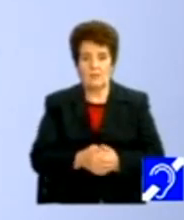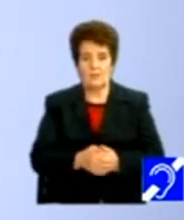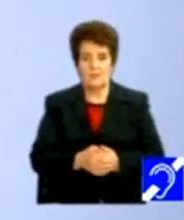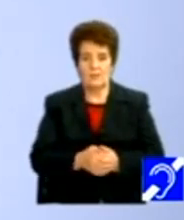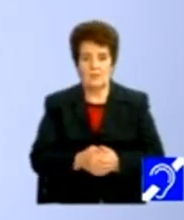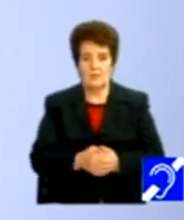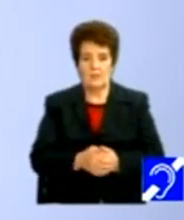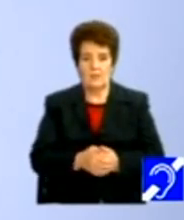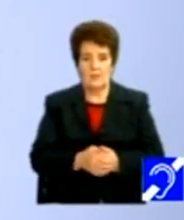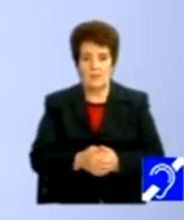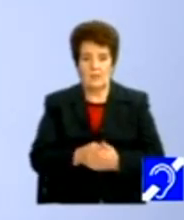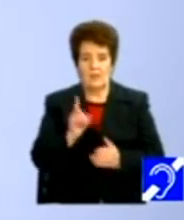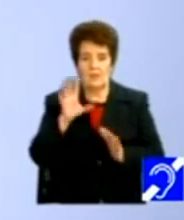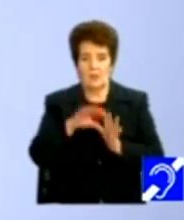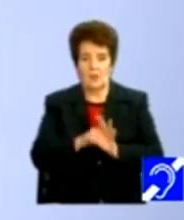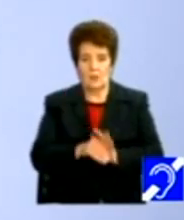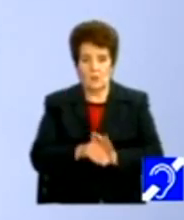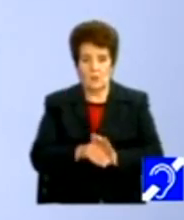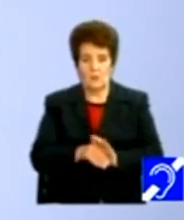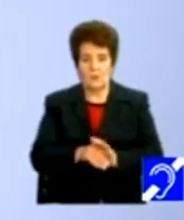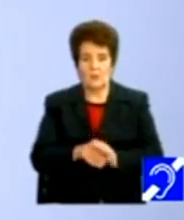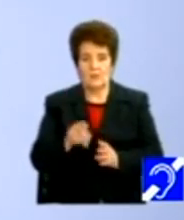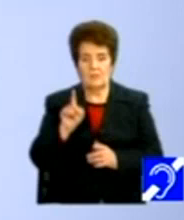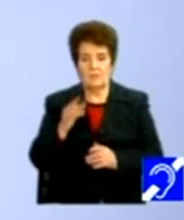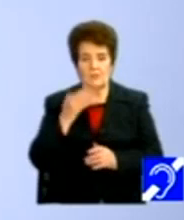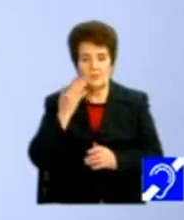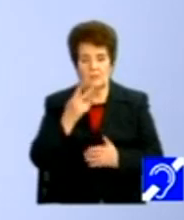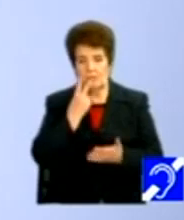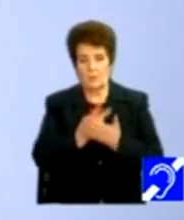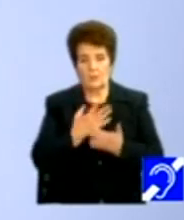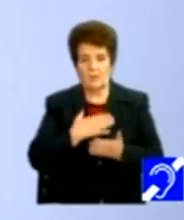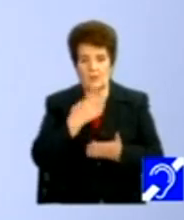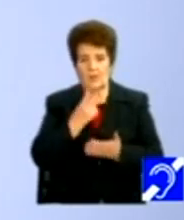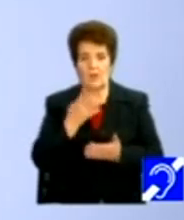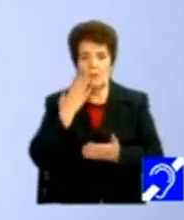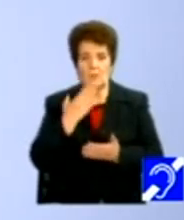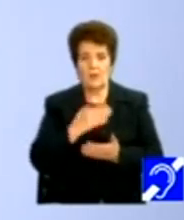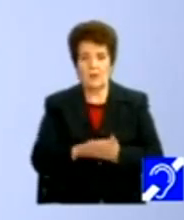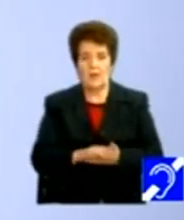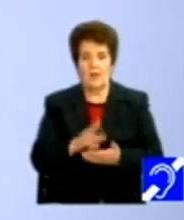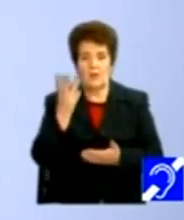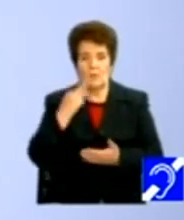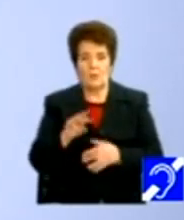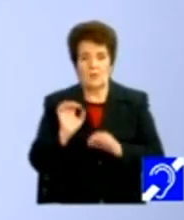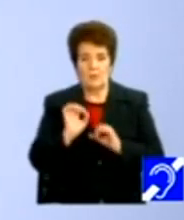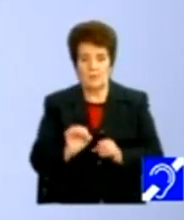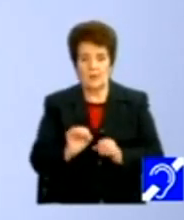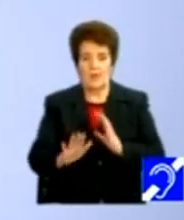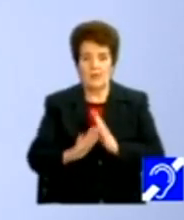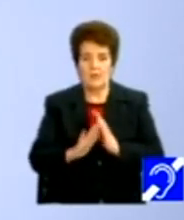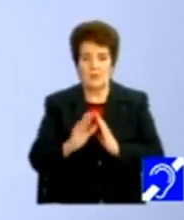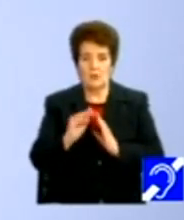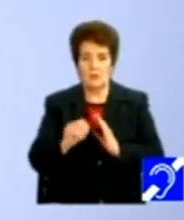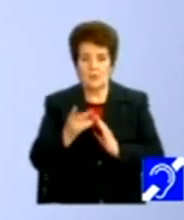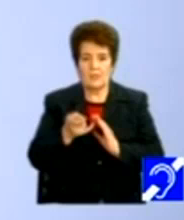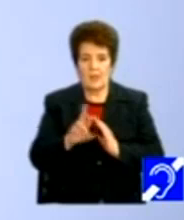în inclusiv acum cum vedem România. Nu cred în mod neapărat că avem nevoie de o ajustare a